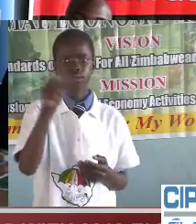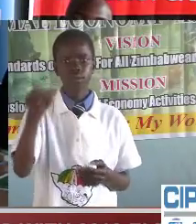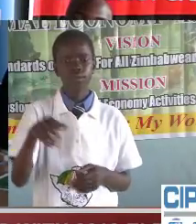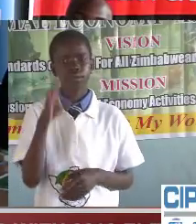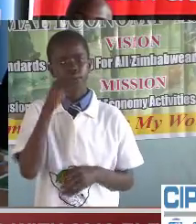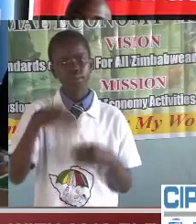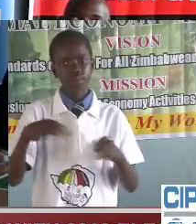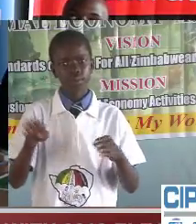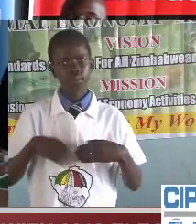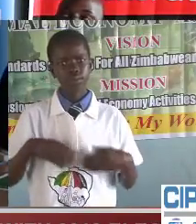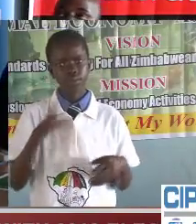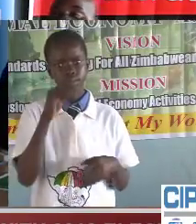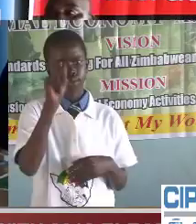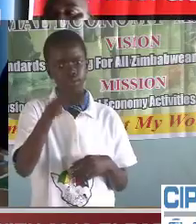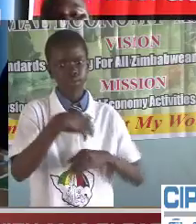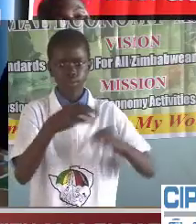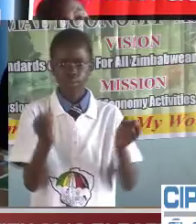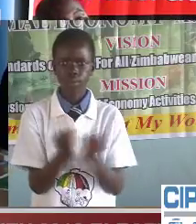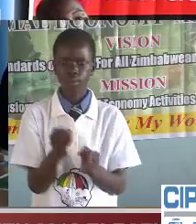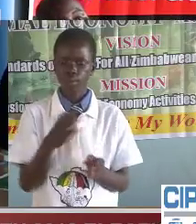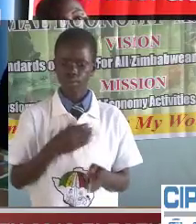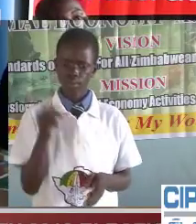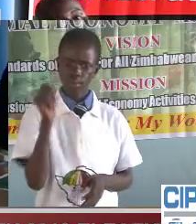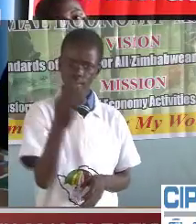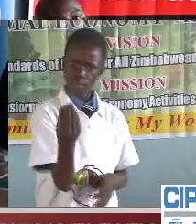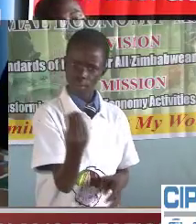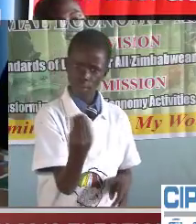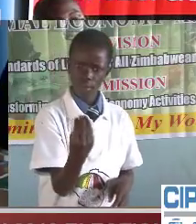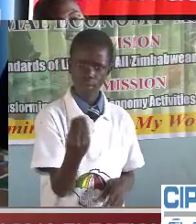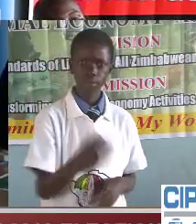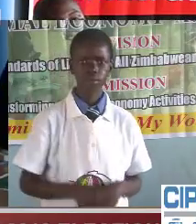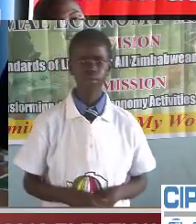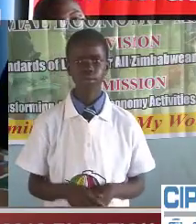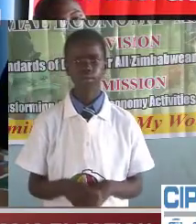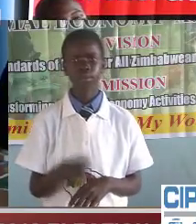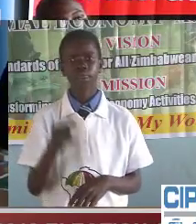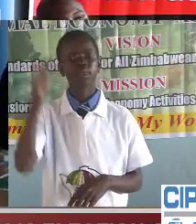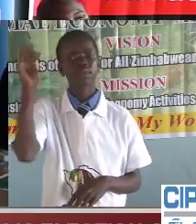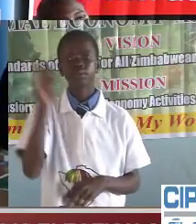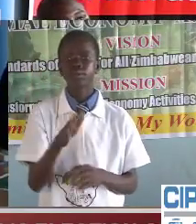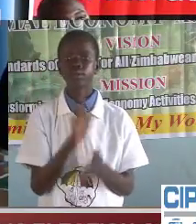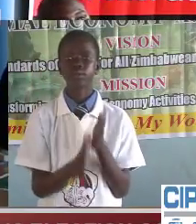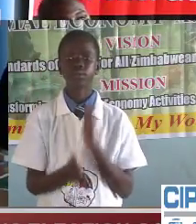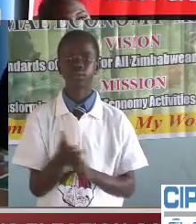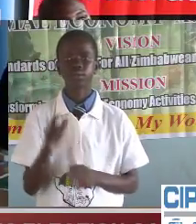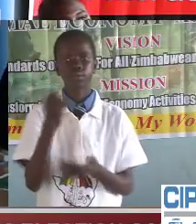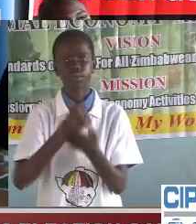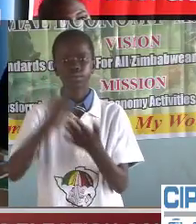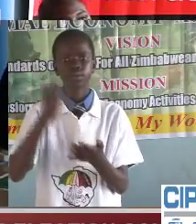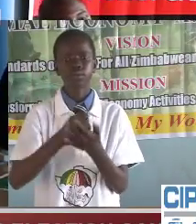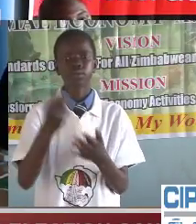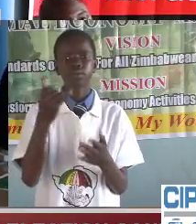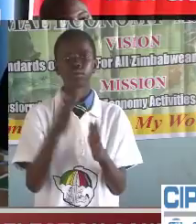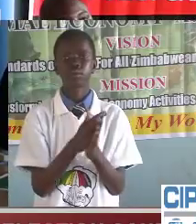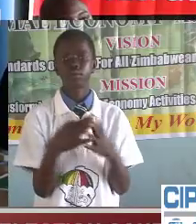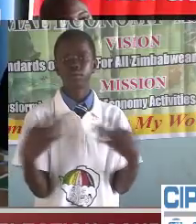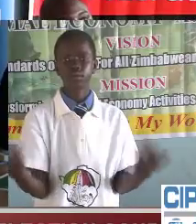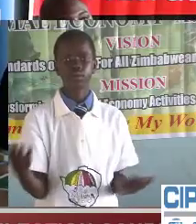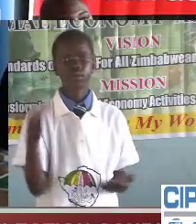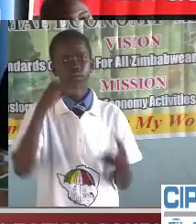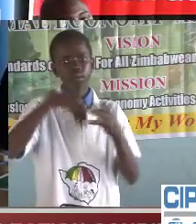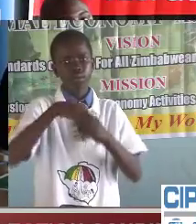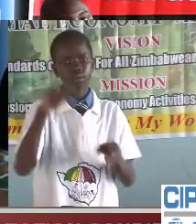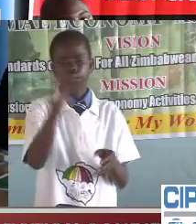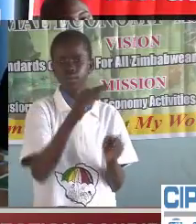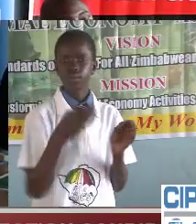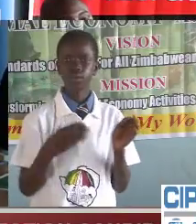wekuti ngatimbobvisai pari zvino nyika isati yava nemari, mabhengi asati ava nemari, tadi kuti timbota